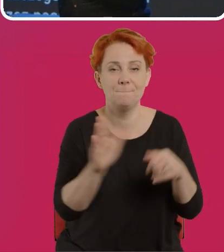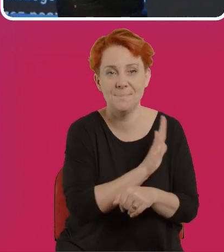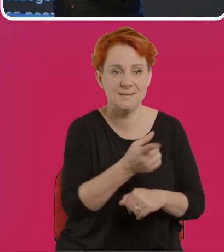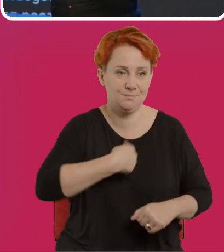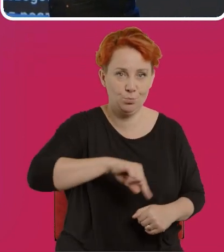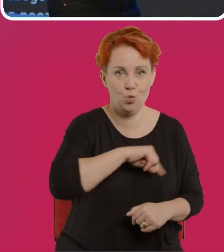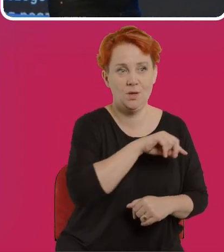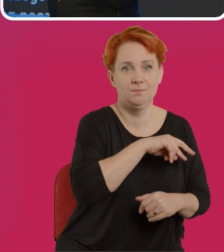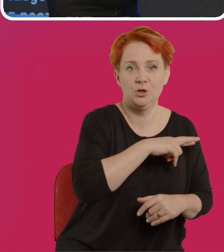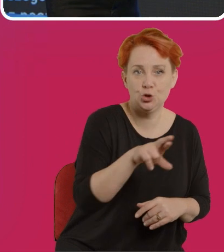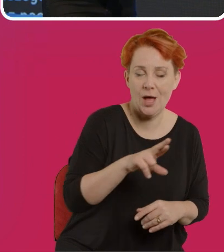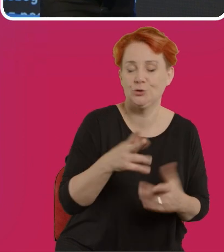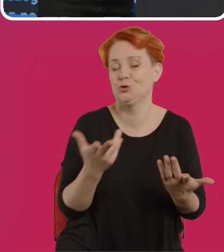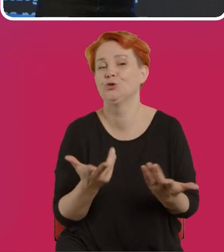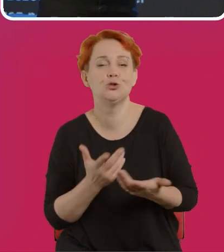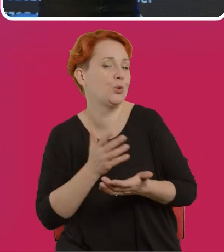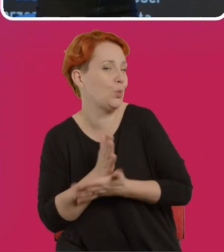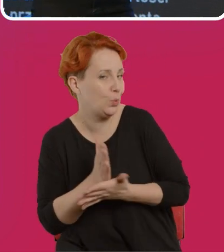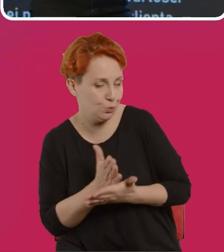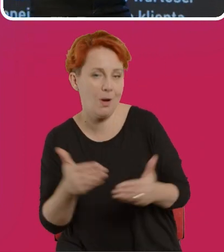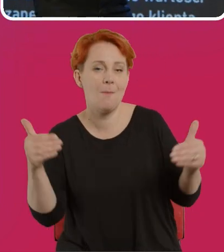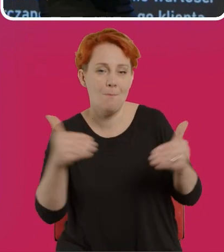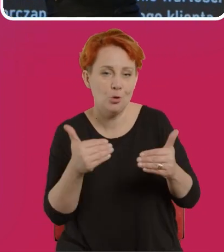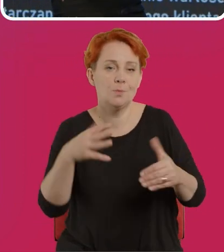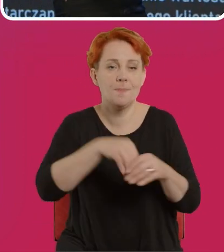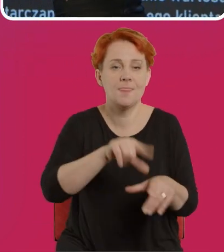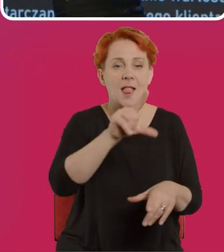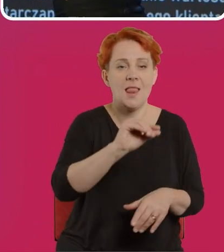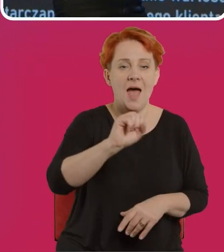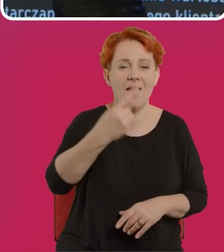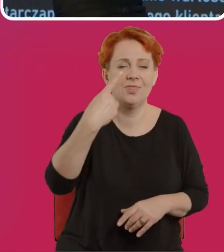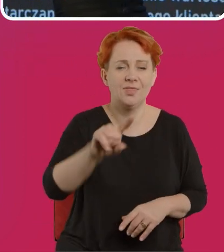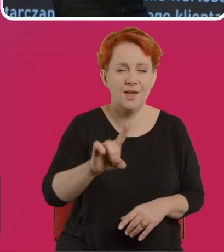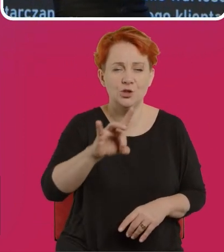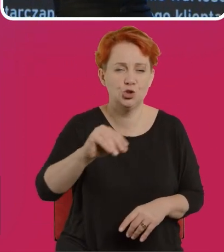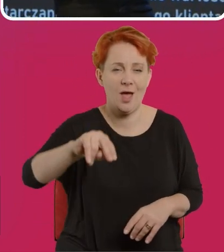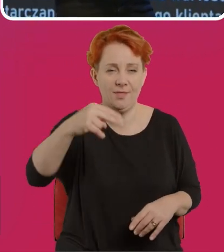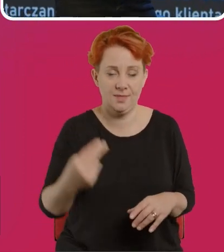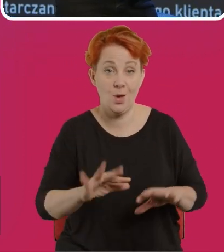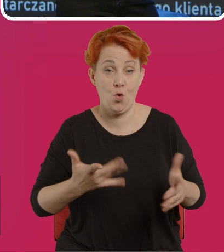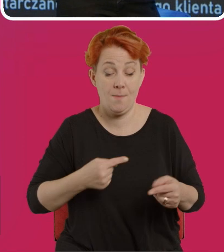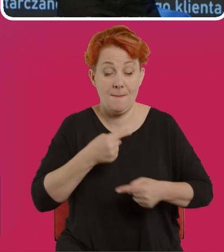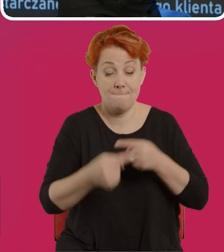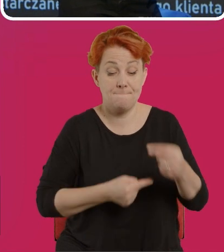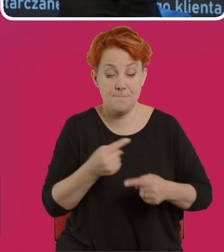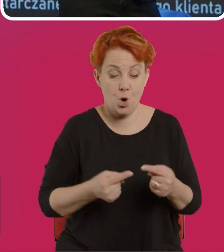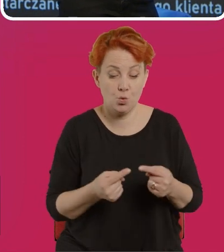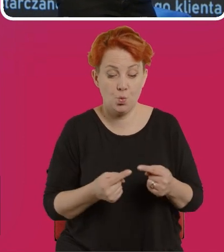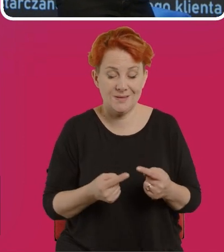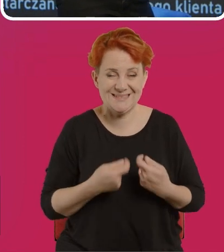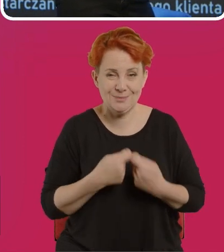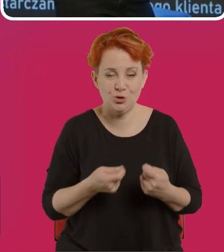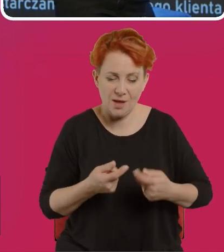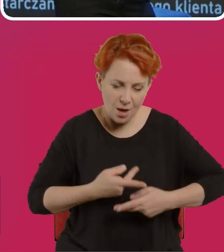produktów czy usług mogą przyjąć formę lead genu, czyli na przykład jeżeli mamy produkty, które sprzedajemy w formule open source, na